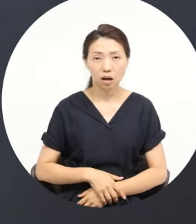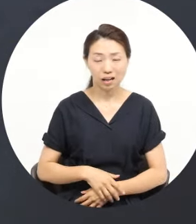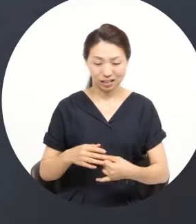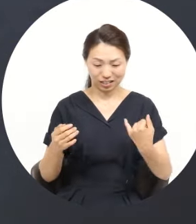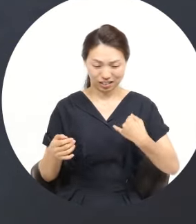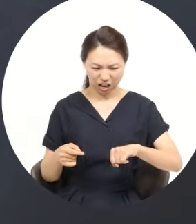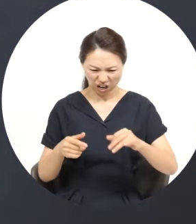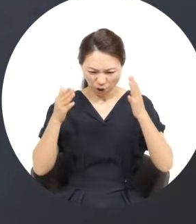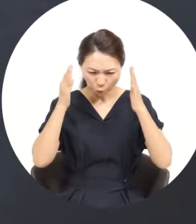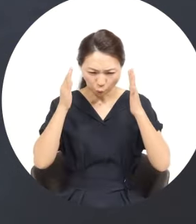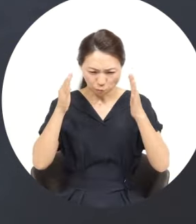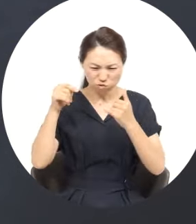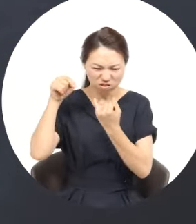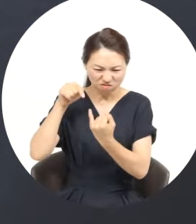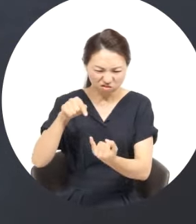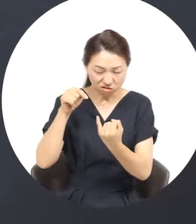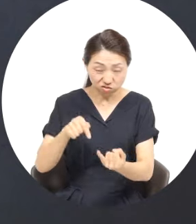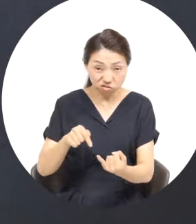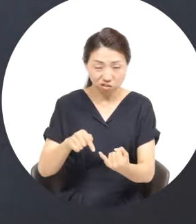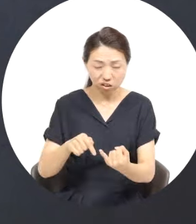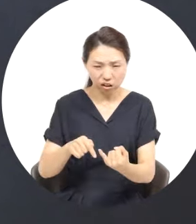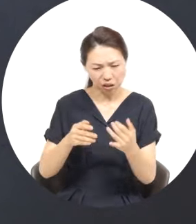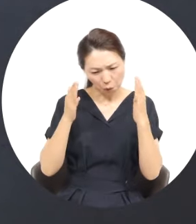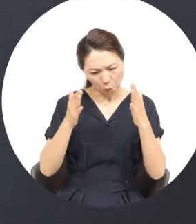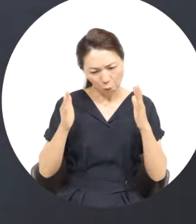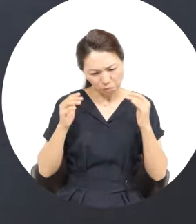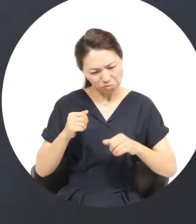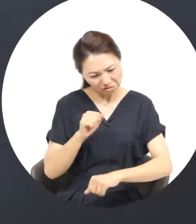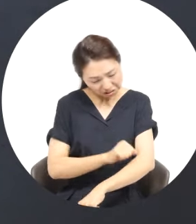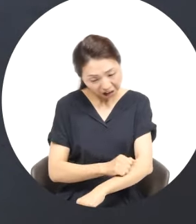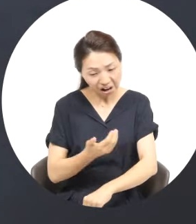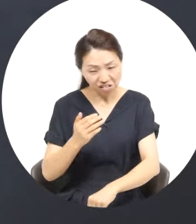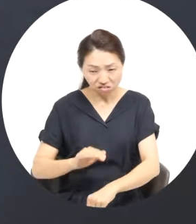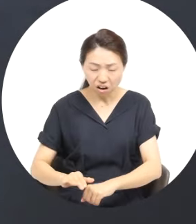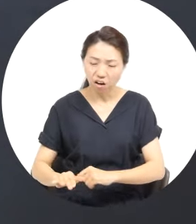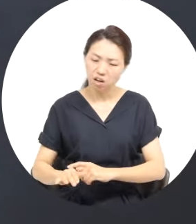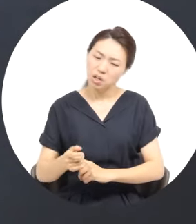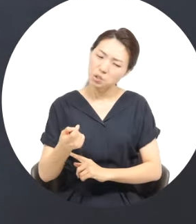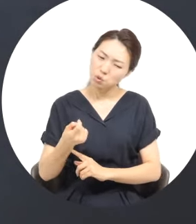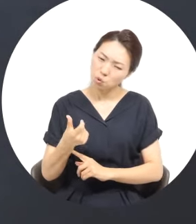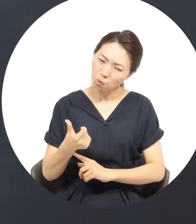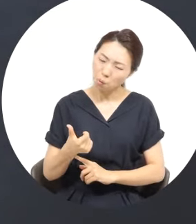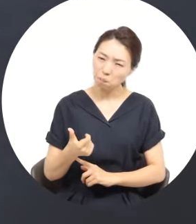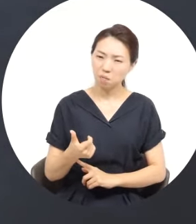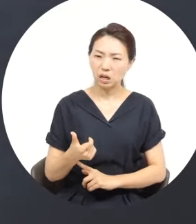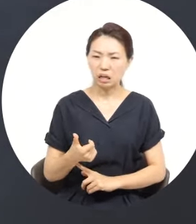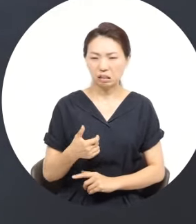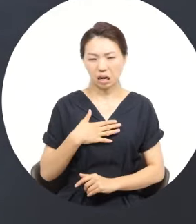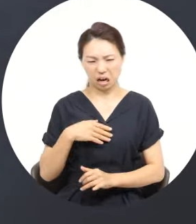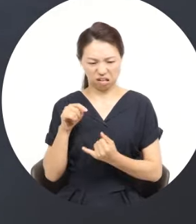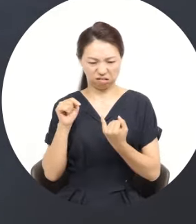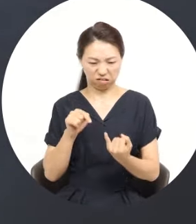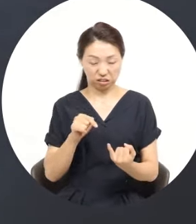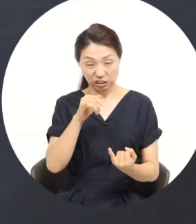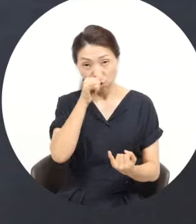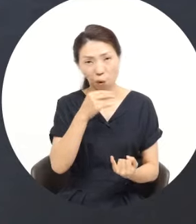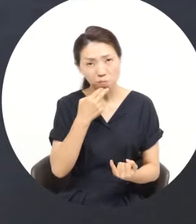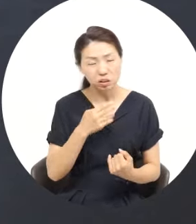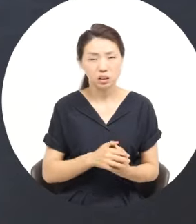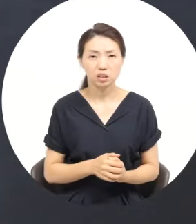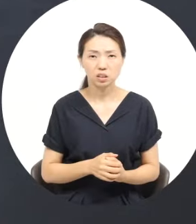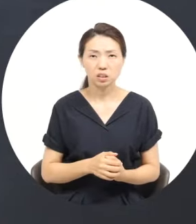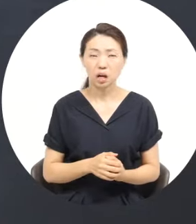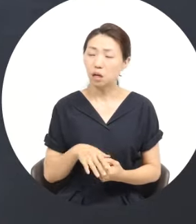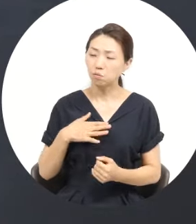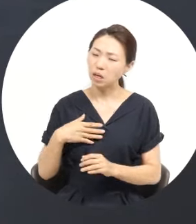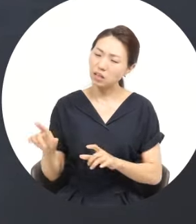심리적으로 억압이 됐다든지 내가 사는 모습을 보고 아이가 보이지 않는 마음속에 불만을